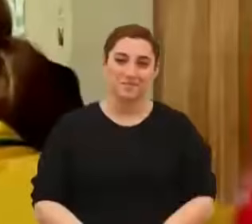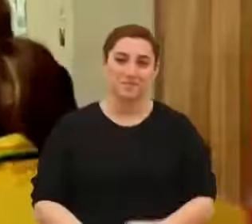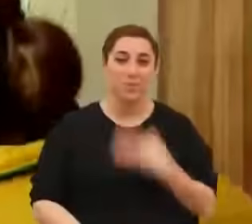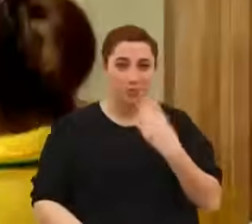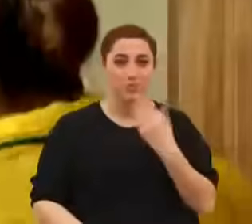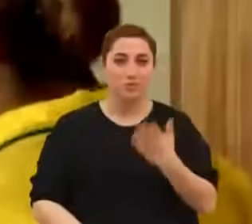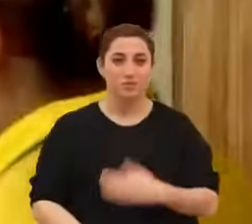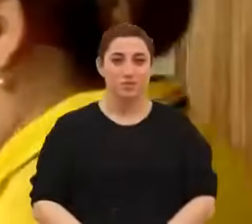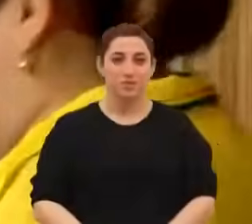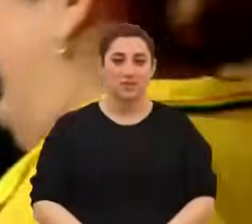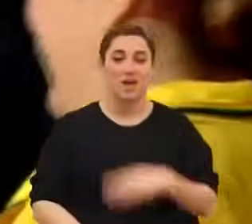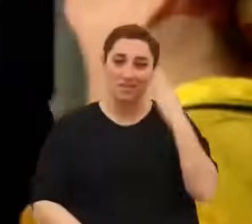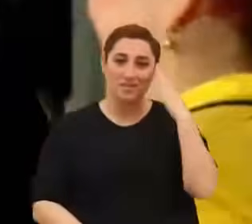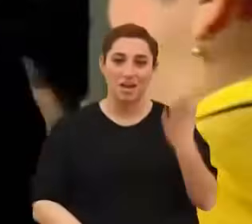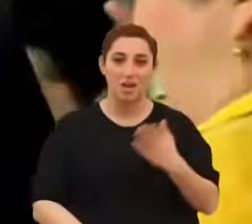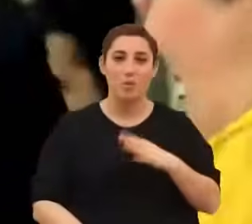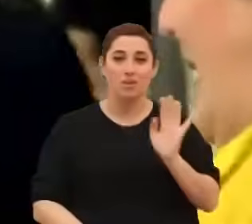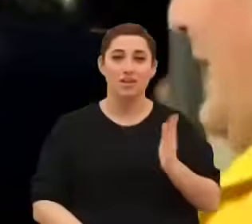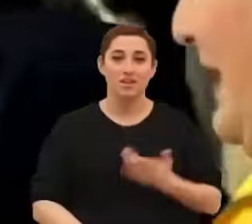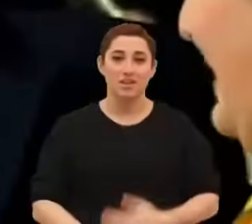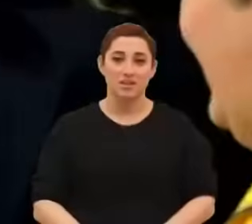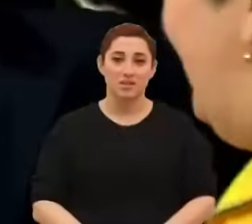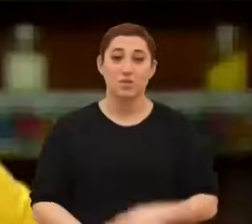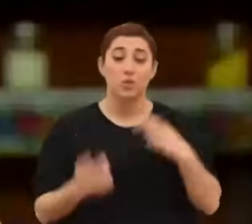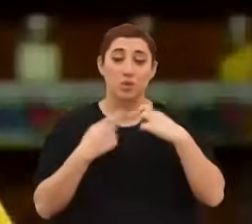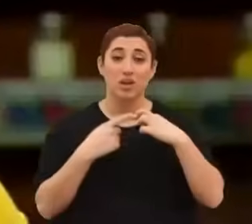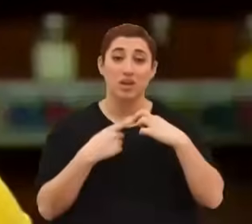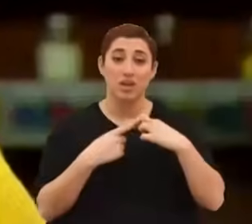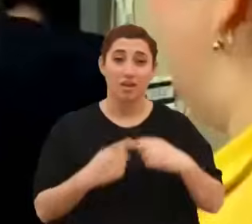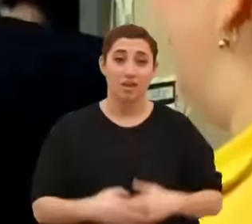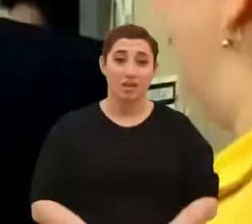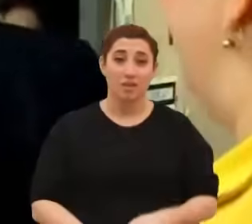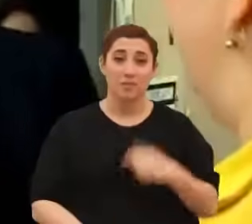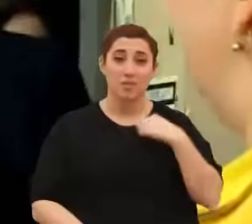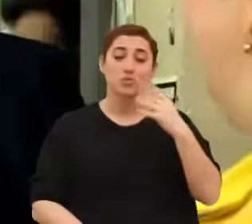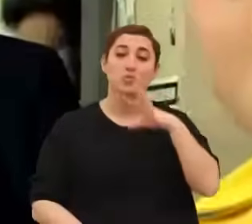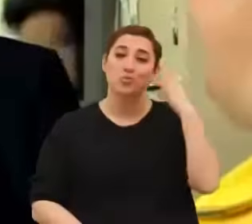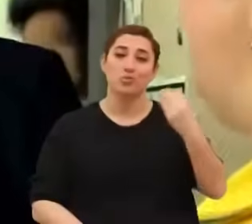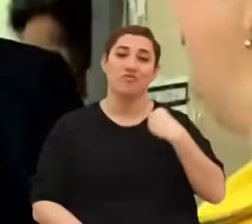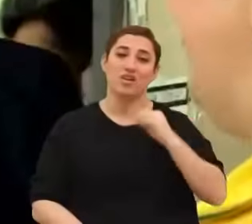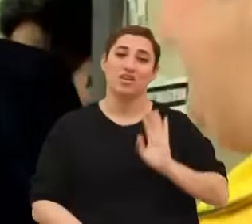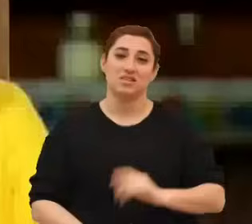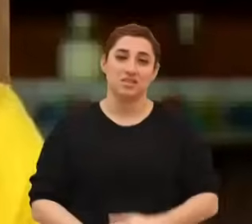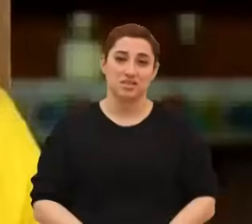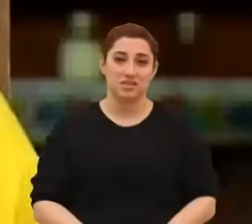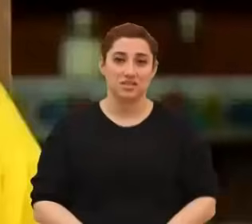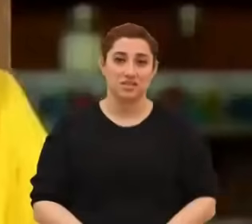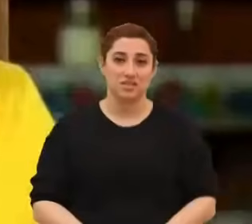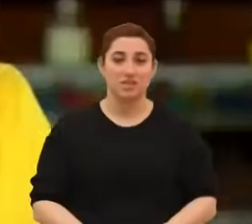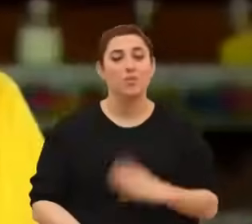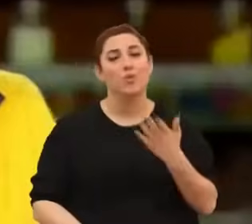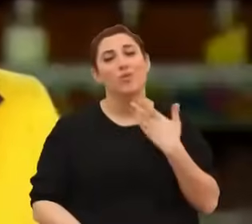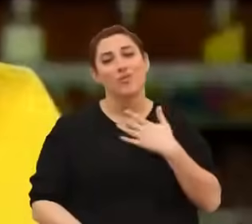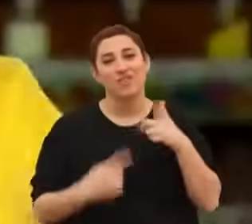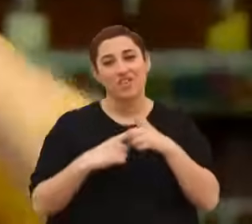Estağfurullah Fehmiciğim, estağfurullah olur böyle şey. Rukiye, sağ ol ya. Ya Rukiye, beni çok mutlu ettin ya.